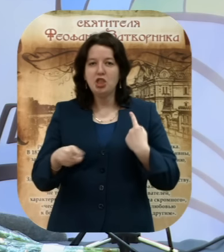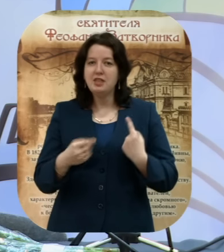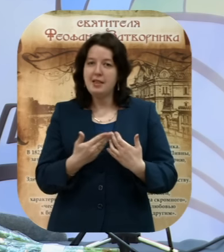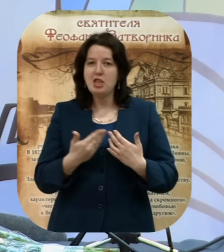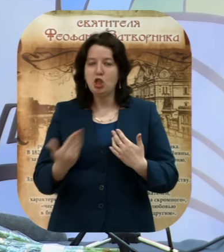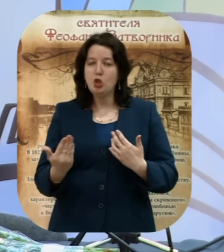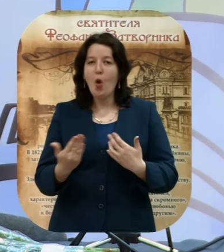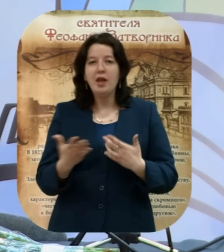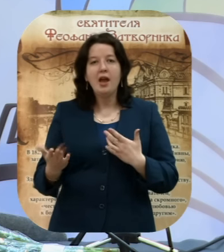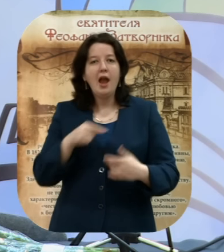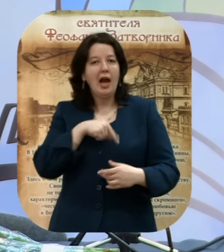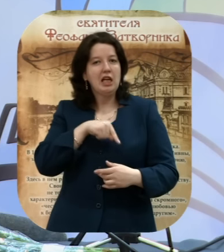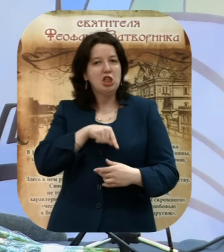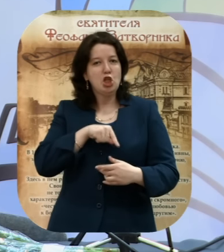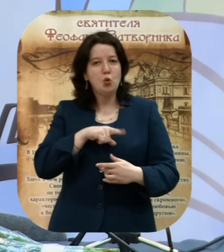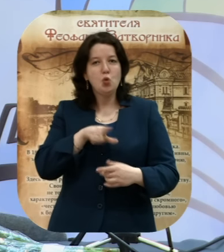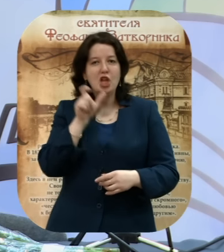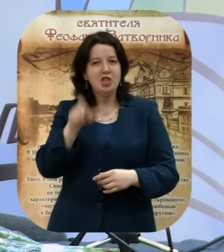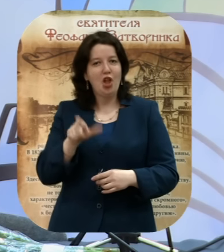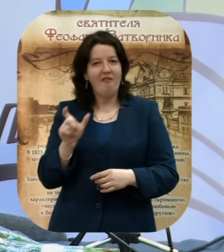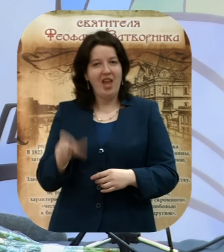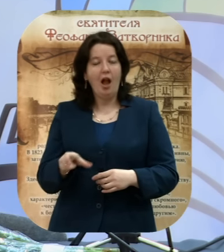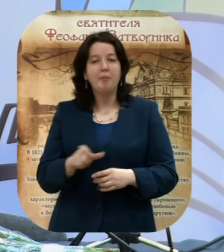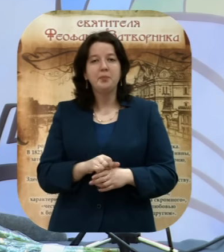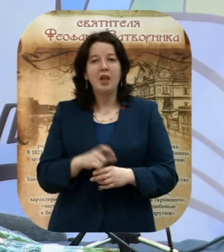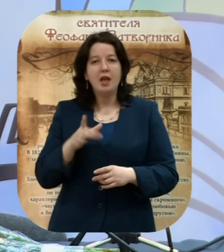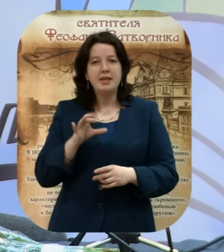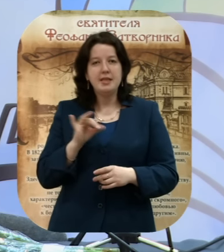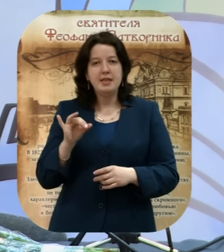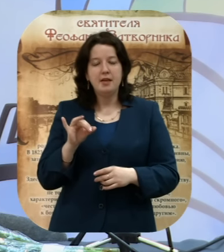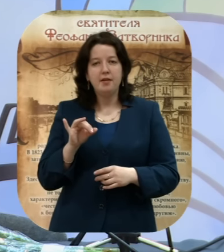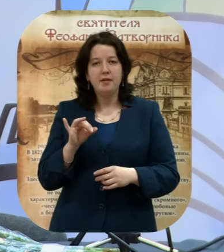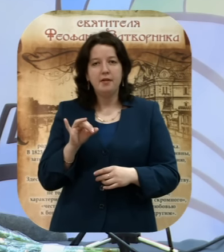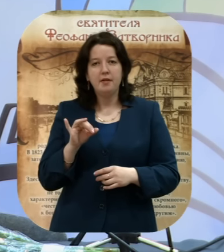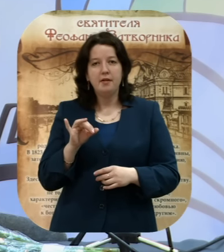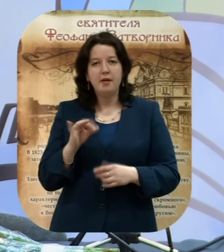чертой, характеризующей человека, и